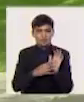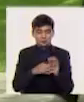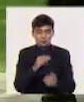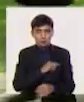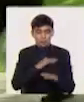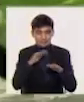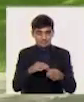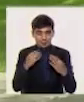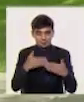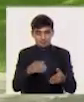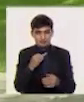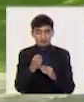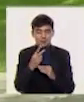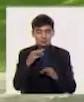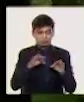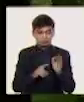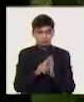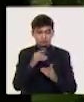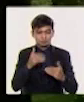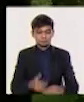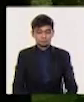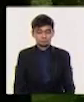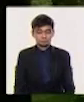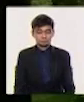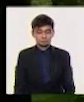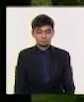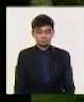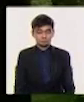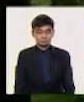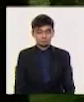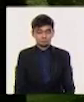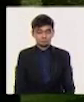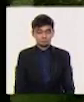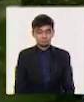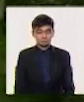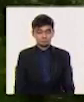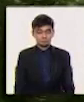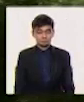жоба іске асқан. Әлібек Шынтемір, Влад Шишко, Информбюро, Алматы.